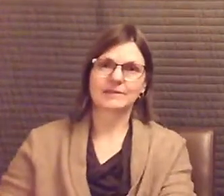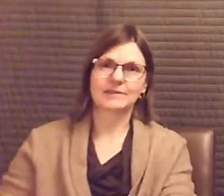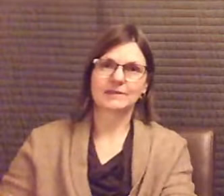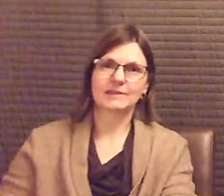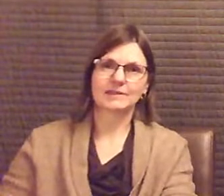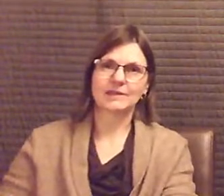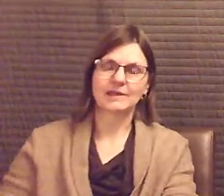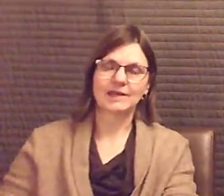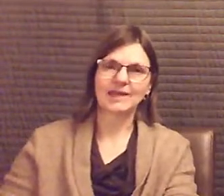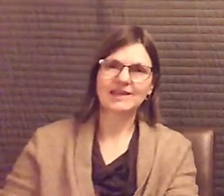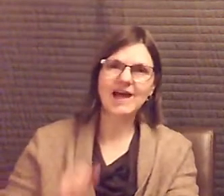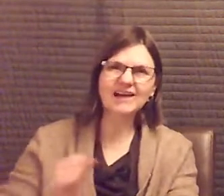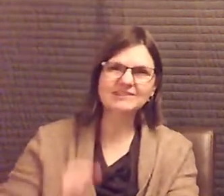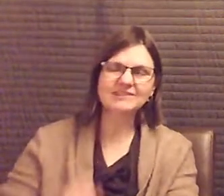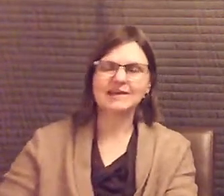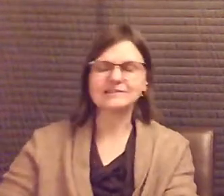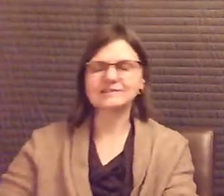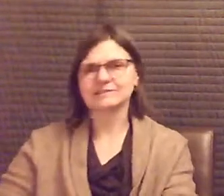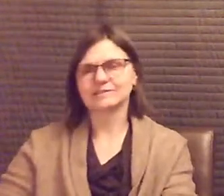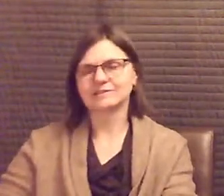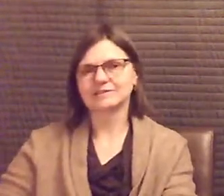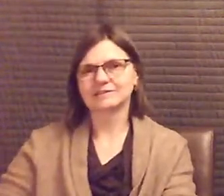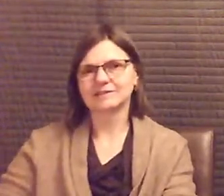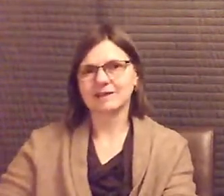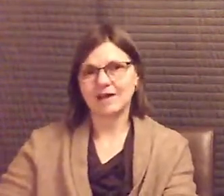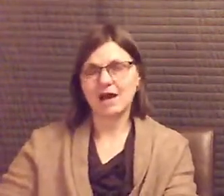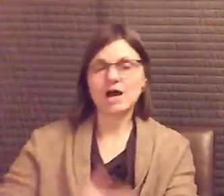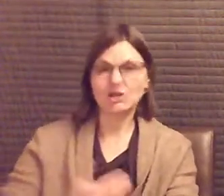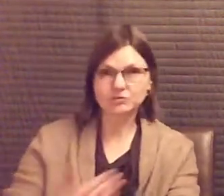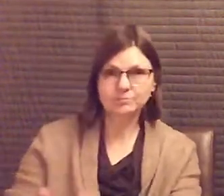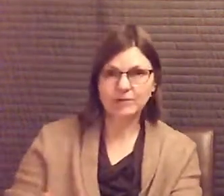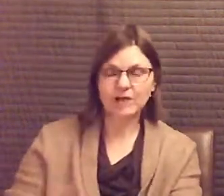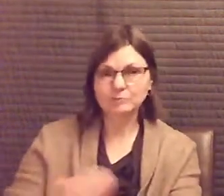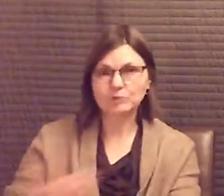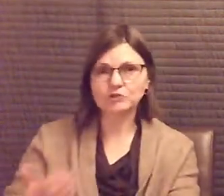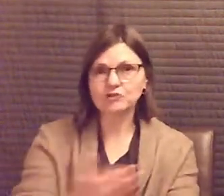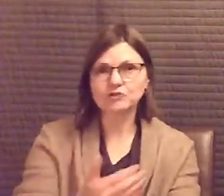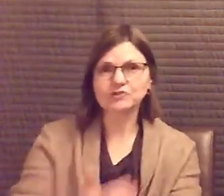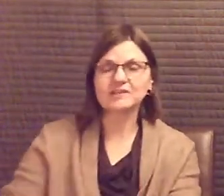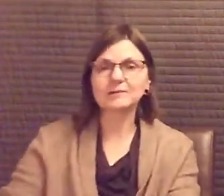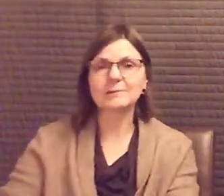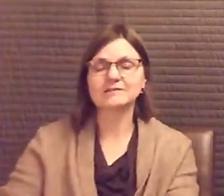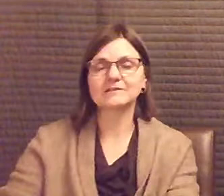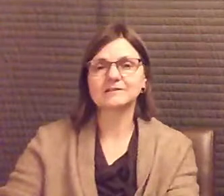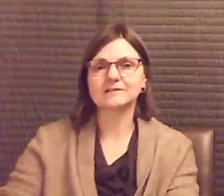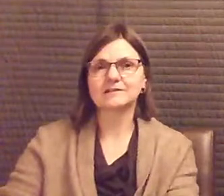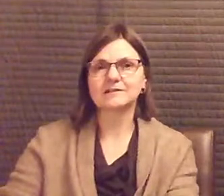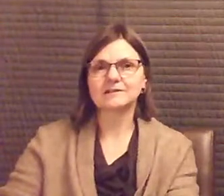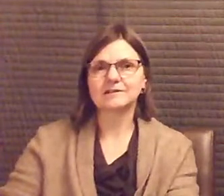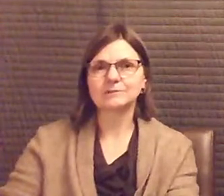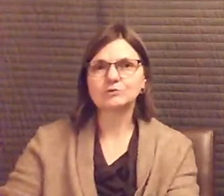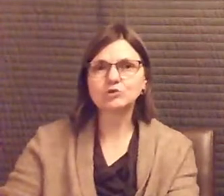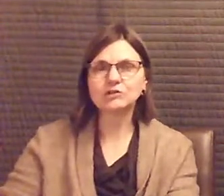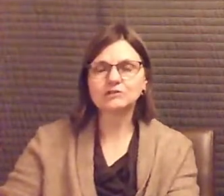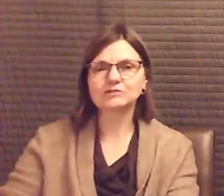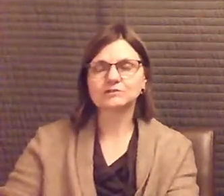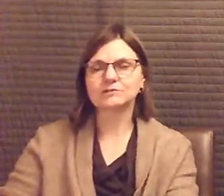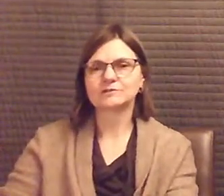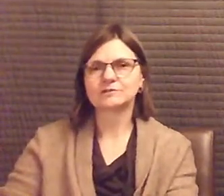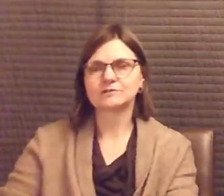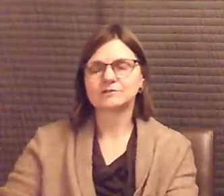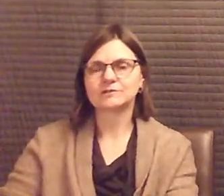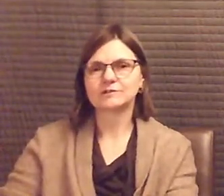timmy kijk hier acht slaan uit producentensurplus assist is in de gemeente brummen bloed is